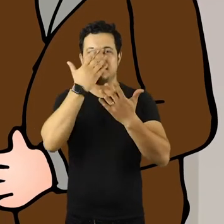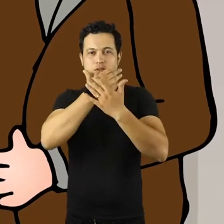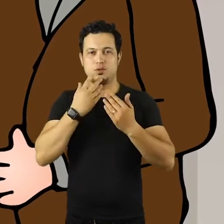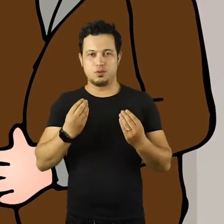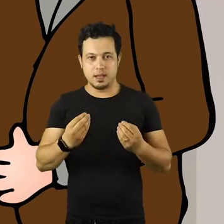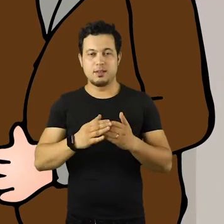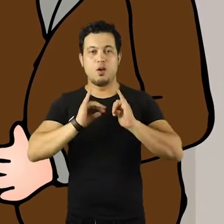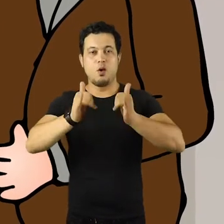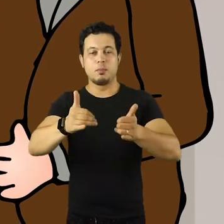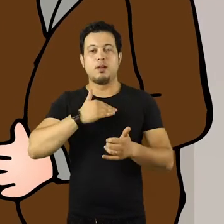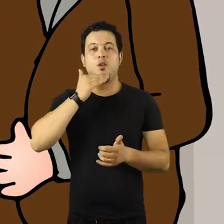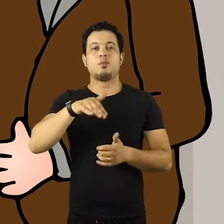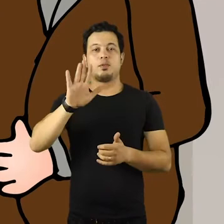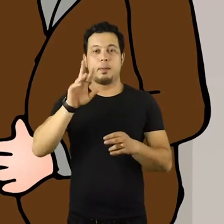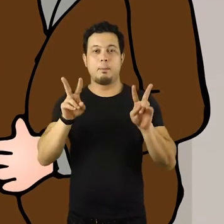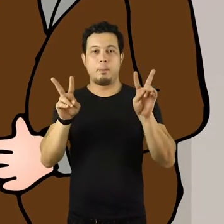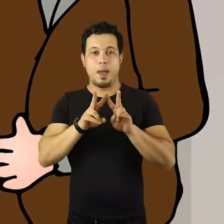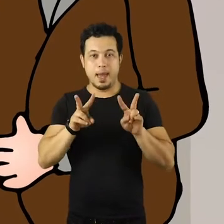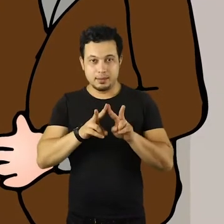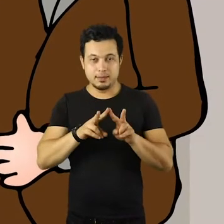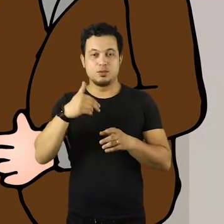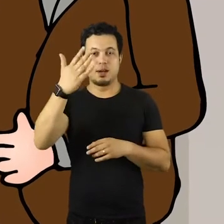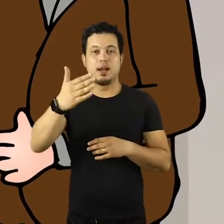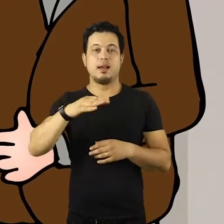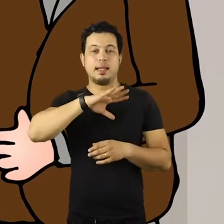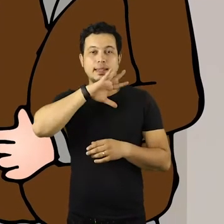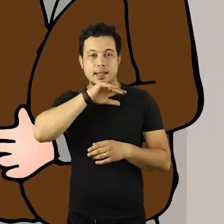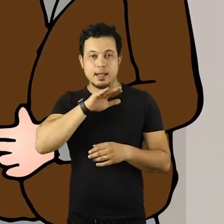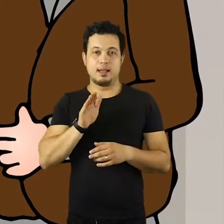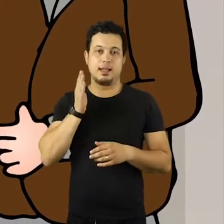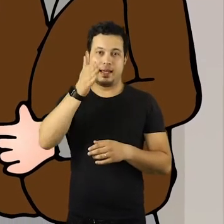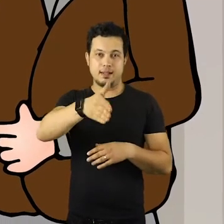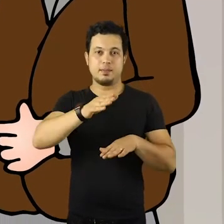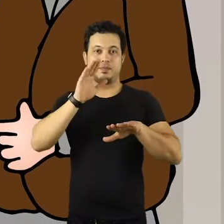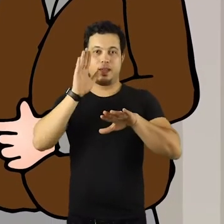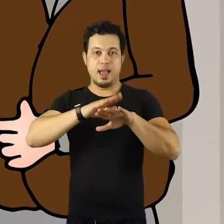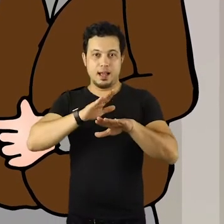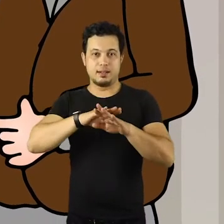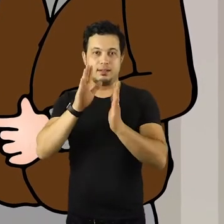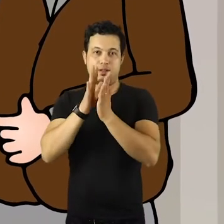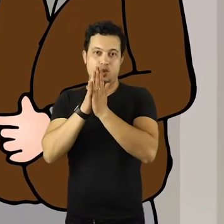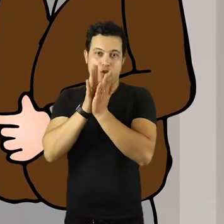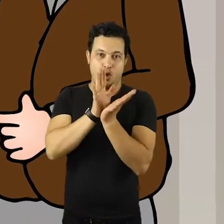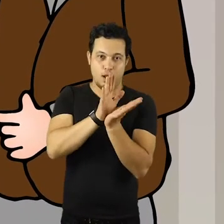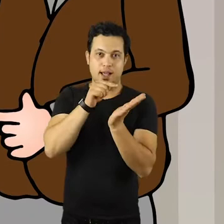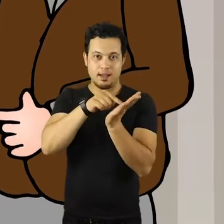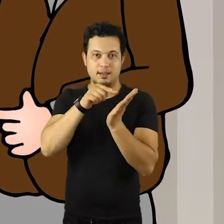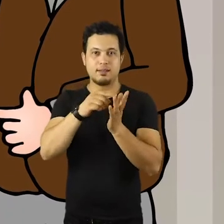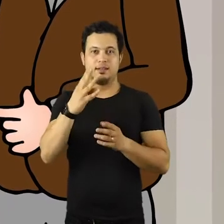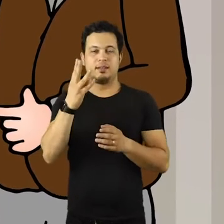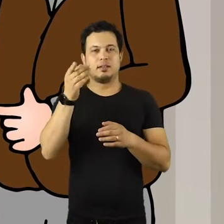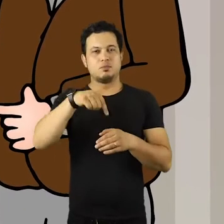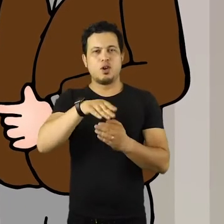ara Mehmet Dede de onlara katıldı. Onlara elinin gölgesiyle köpek, kuş, hatta